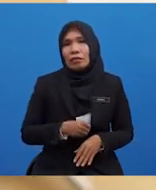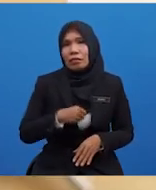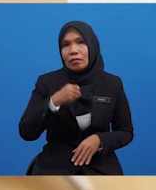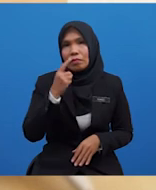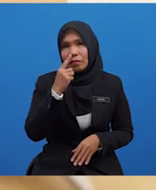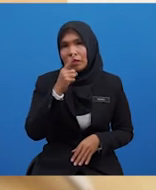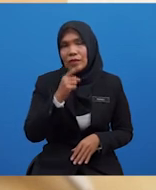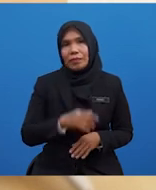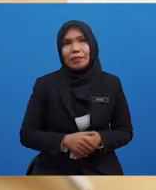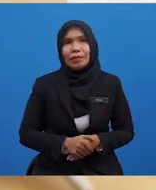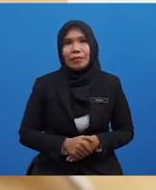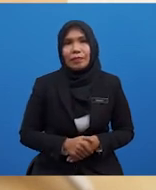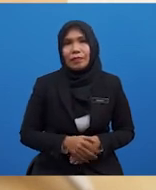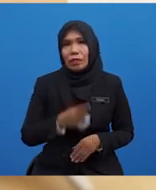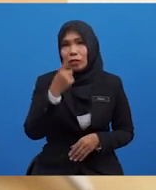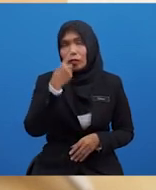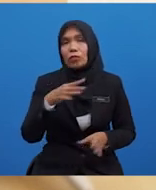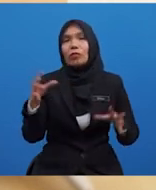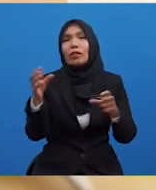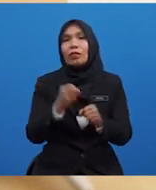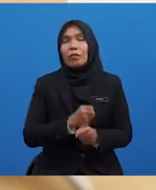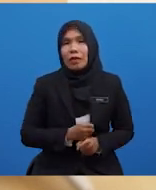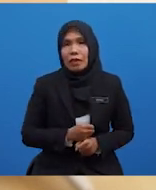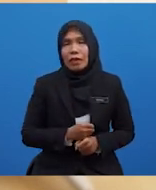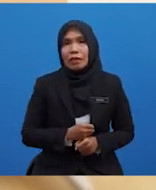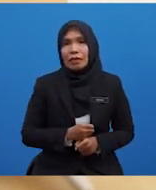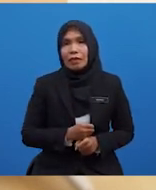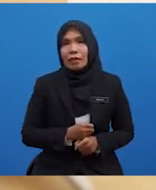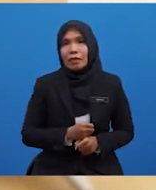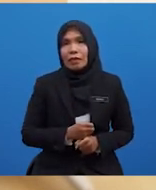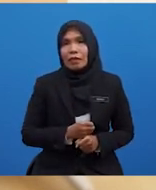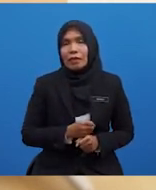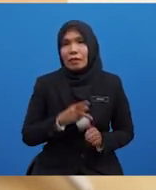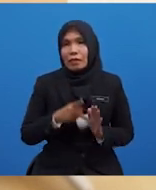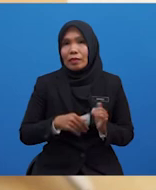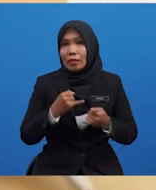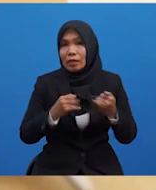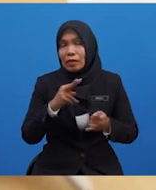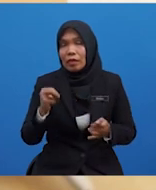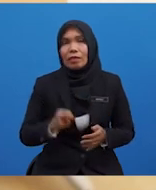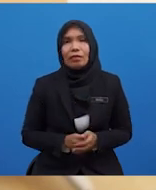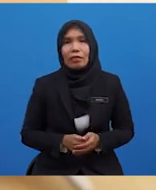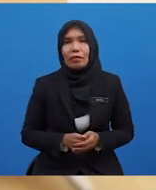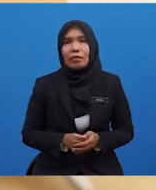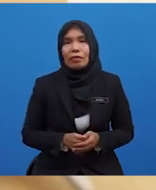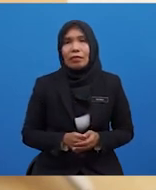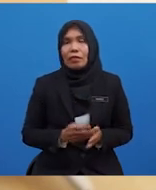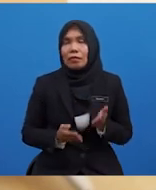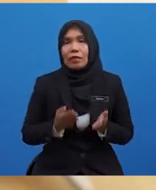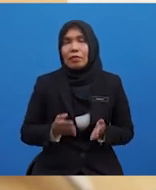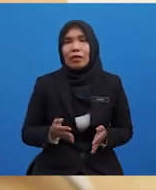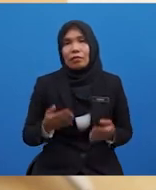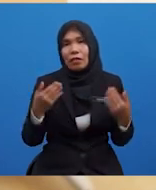Maksudnya, untuk mencapai suatu cita-cita dan impian, memang akan berlaku